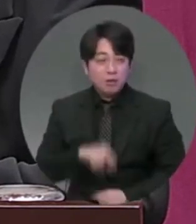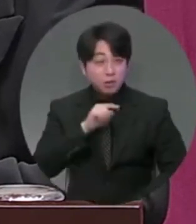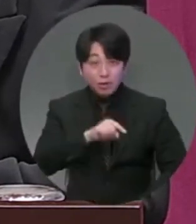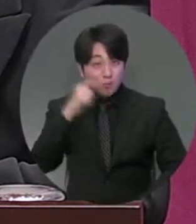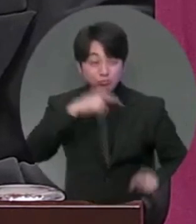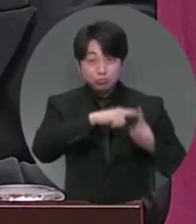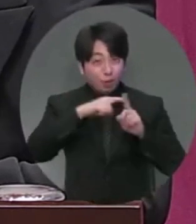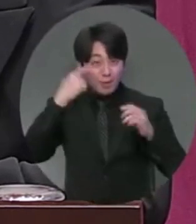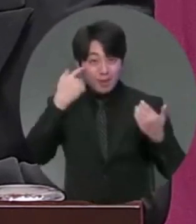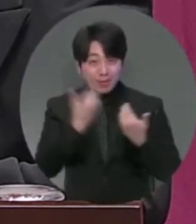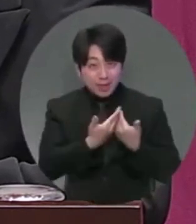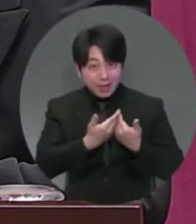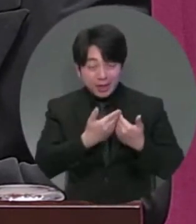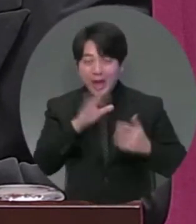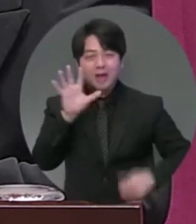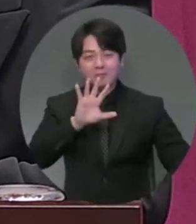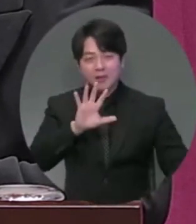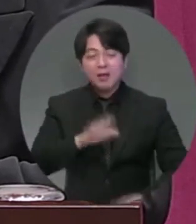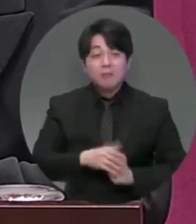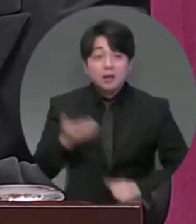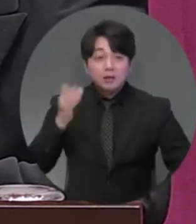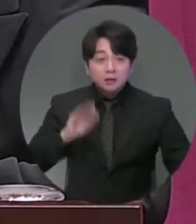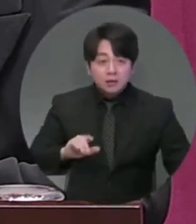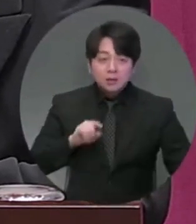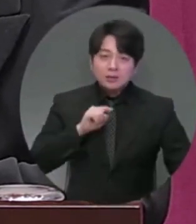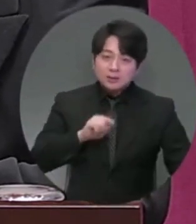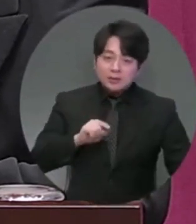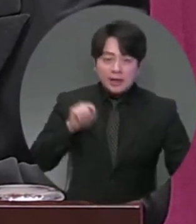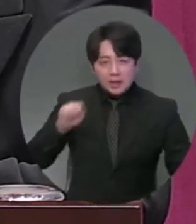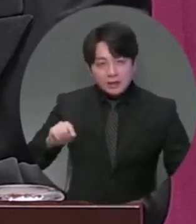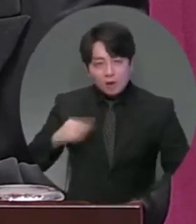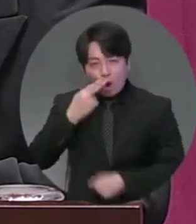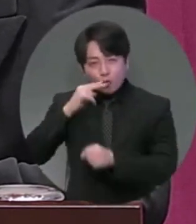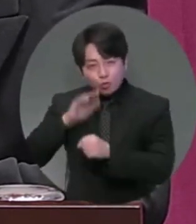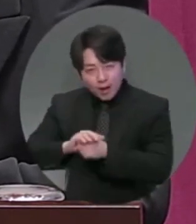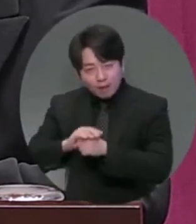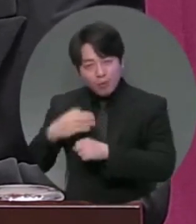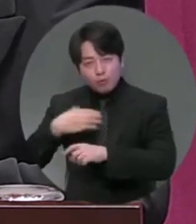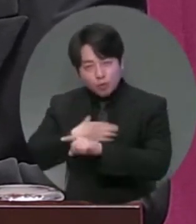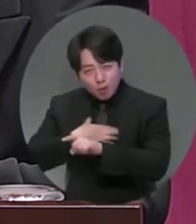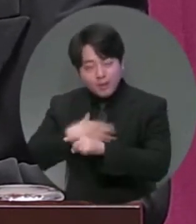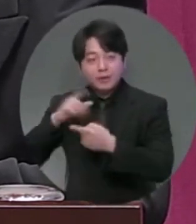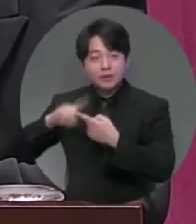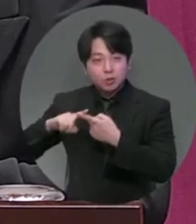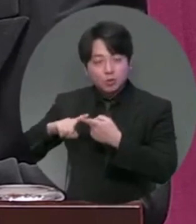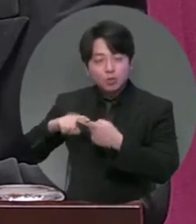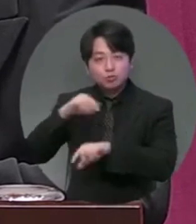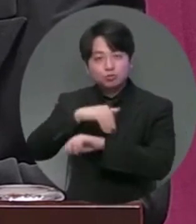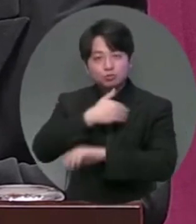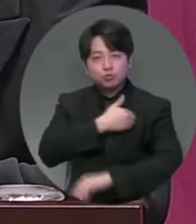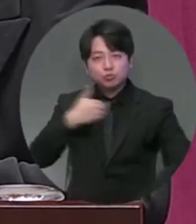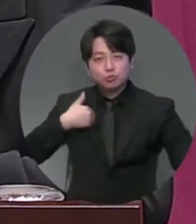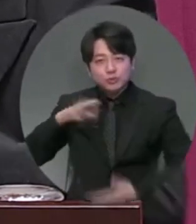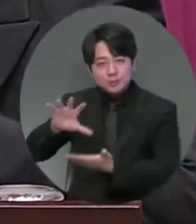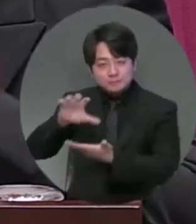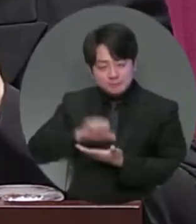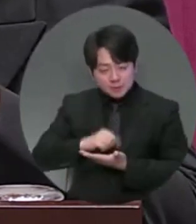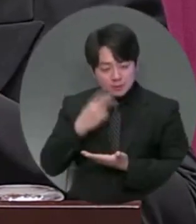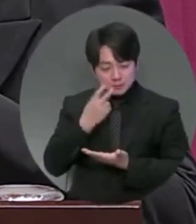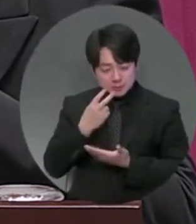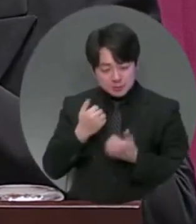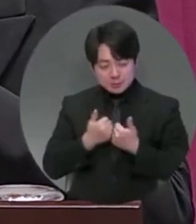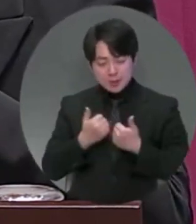아닙니다 그렇지만 그런 점을 충분히 고려한 상태에서 건설적인 논의를 해야 된다는 말씀을 드린 것이지 제가 뭐 이거 안 돼 이런 뜻은 아니었습니다